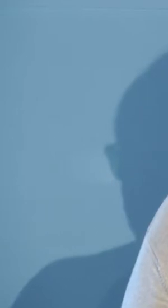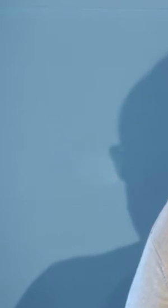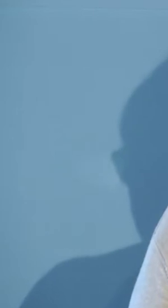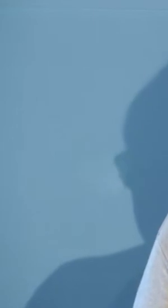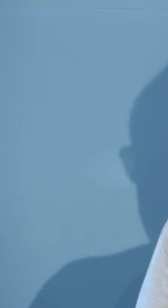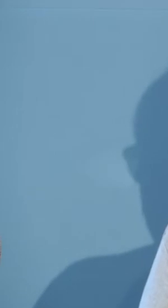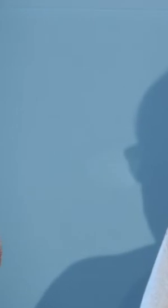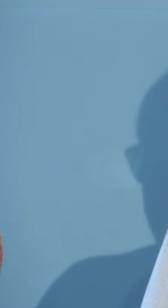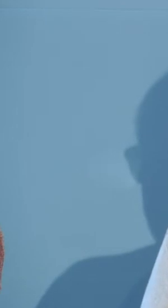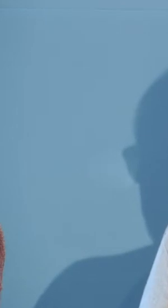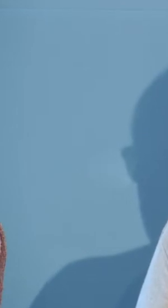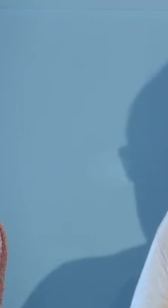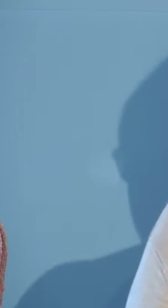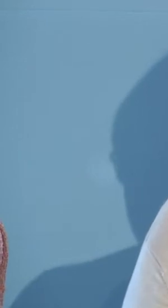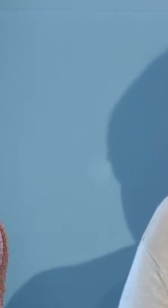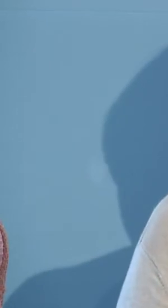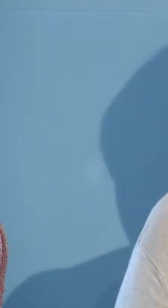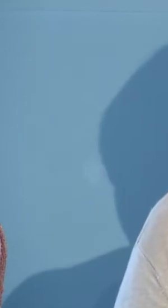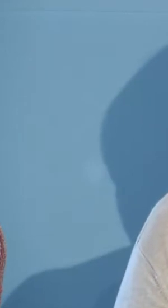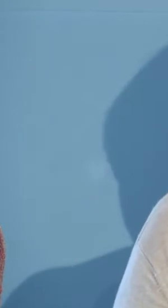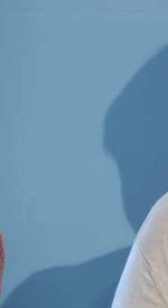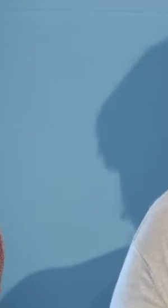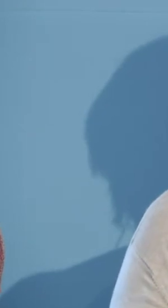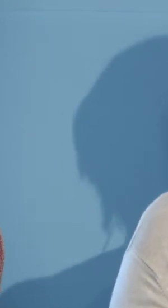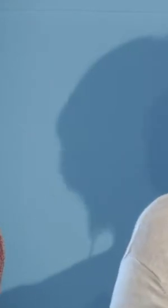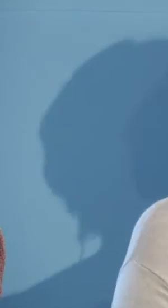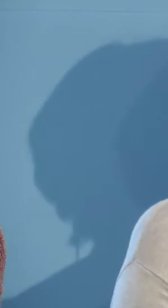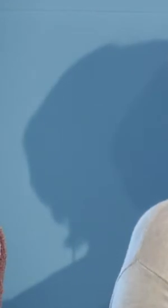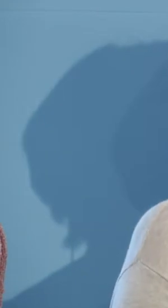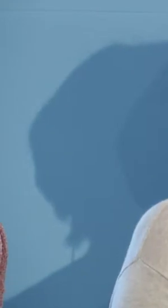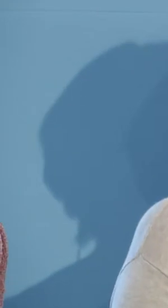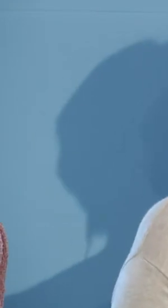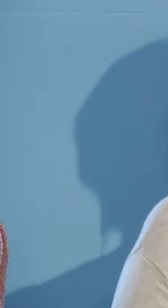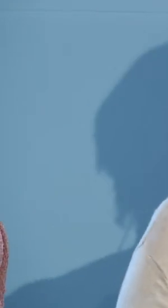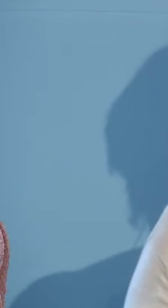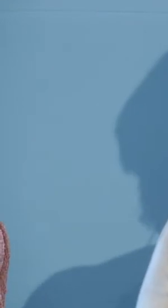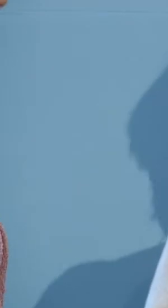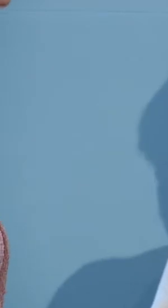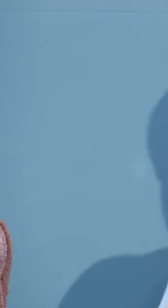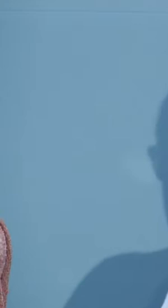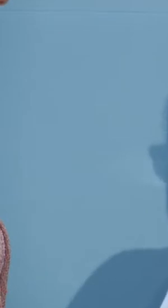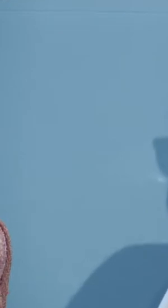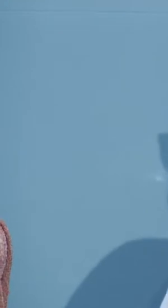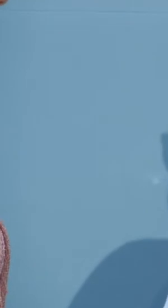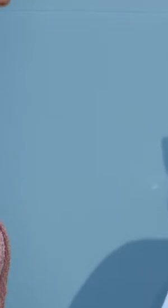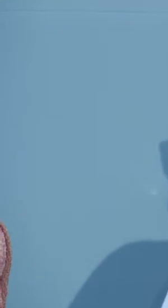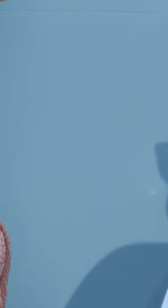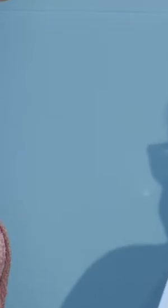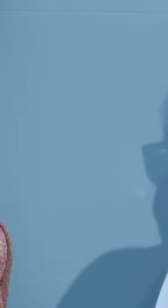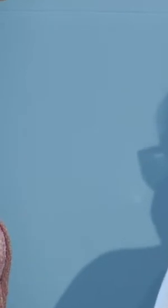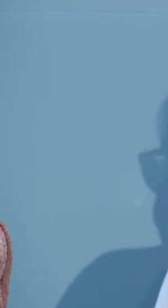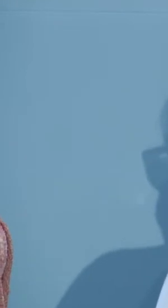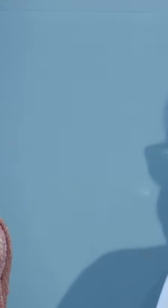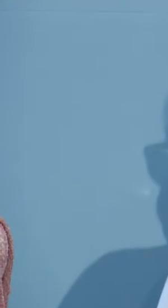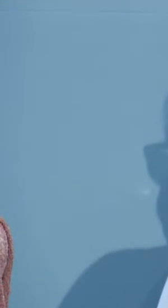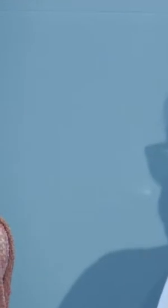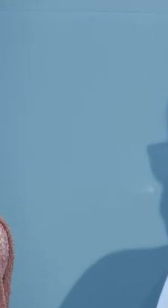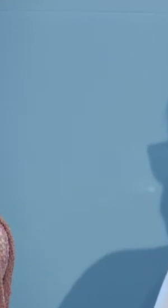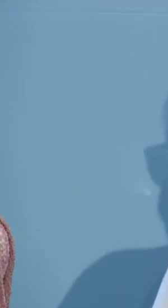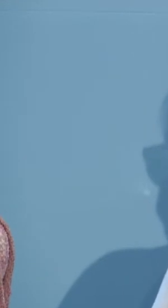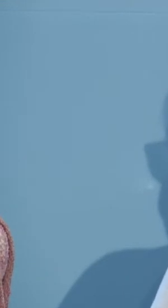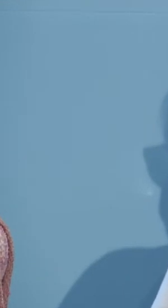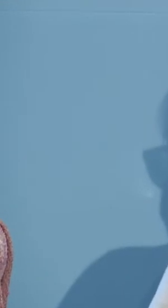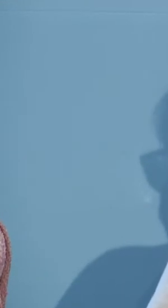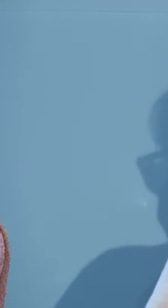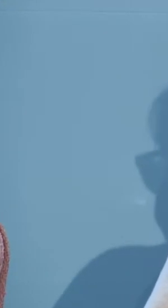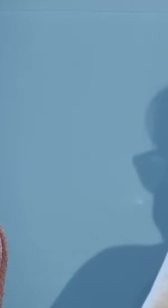man ska vara försiktig när man gör det. En försökskommun eller en försöksstad eller sådär, det behövs nog.